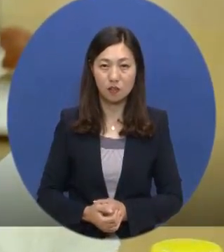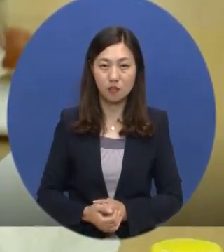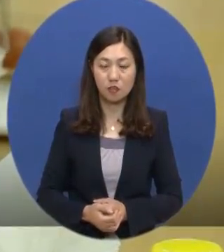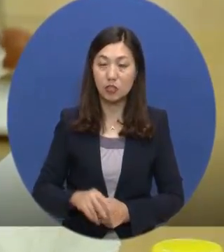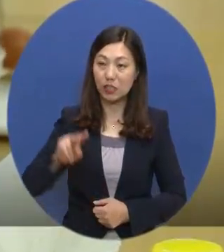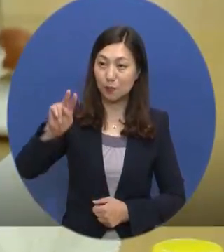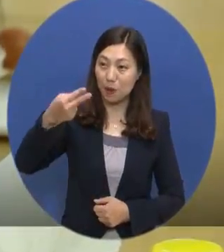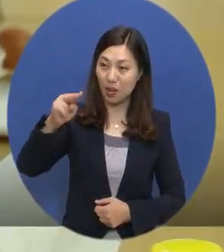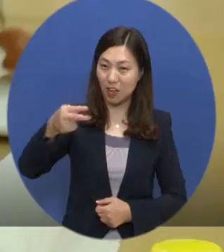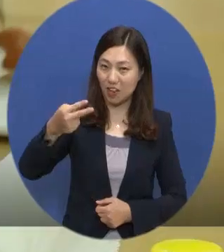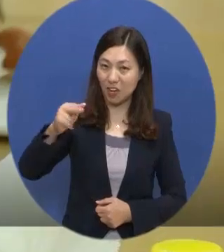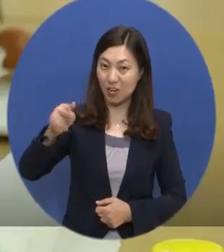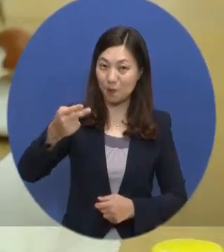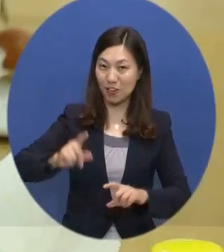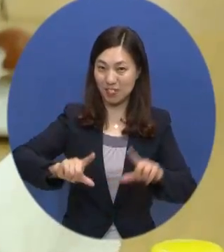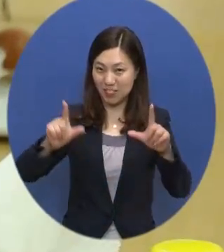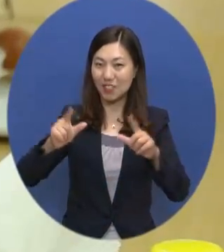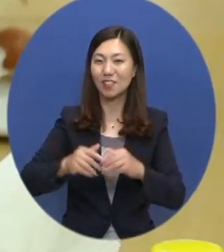200이면?